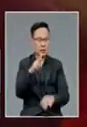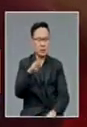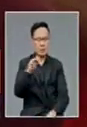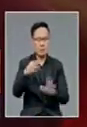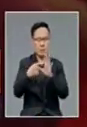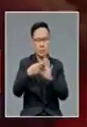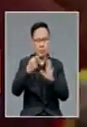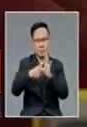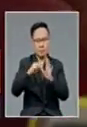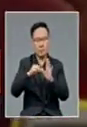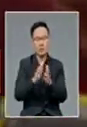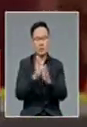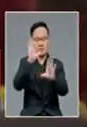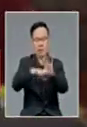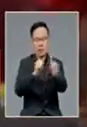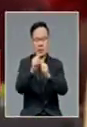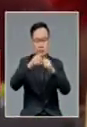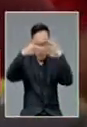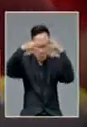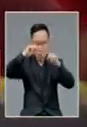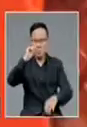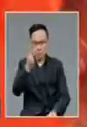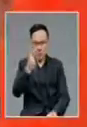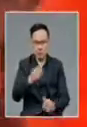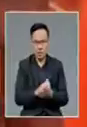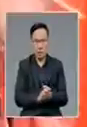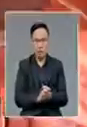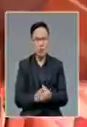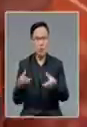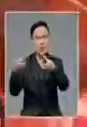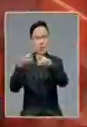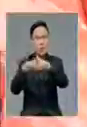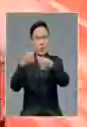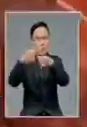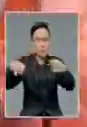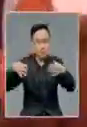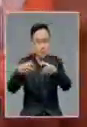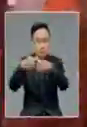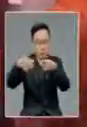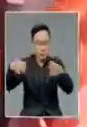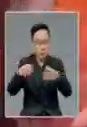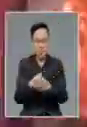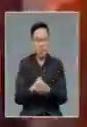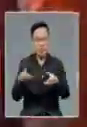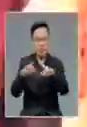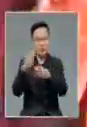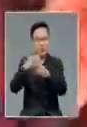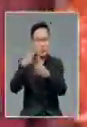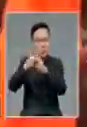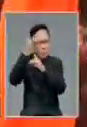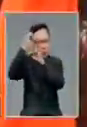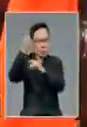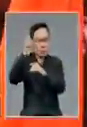นตรีในการเลือกตั้งทั่วไปในปีนี้ค่ะกลุ่มพันธมิตรแห่งความหวังหรือว่า Alliance of Hope ซึ่งเป็นพรรคพันธมิตรฝ่ายค้านของมาเลเ